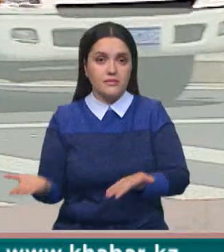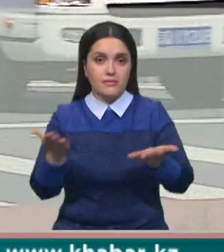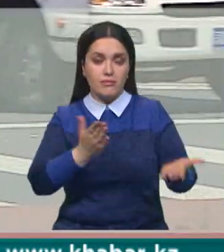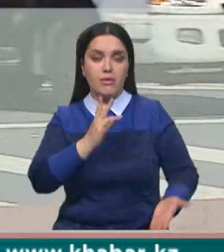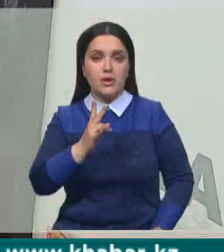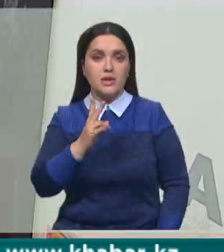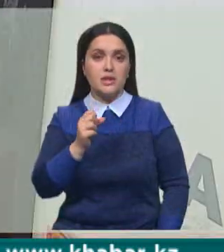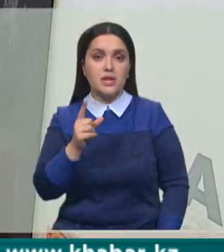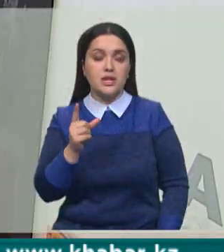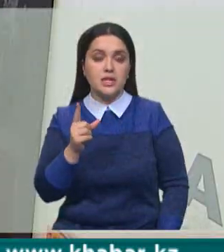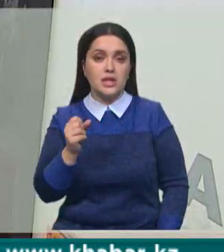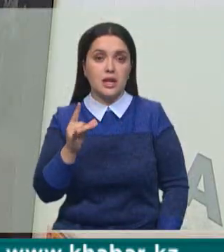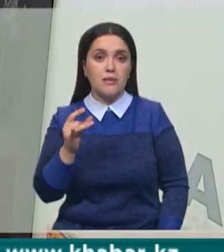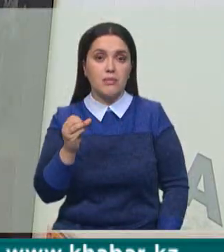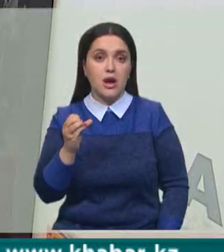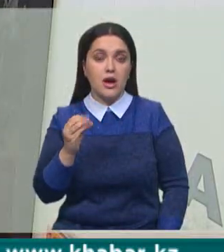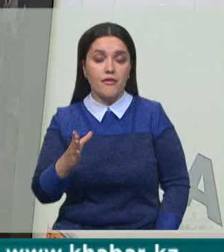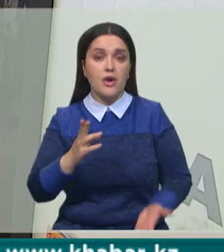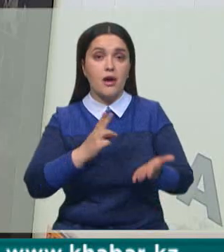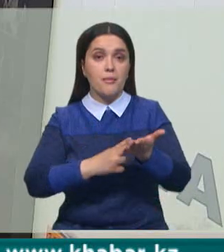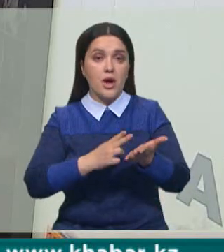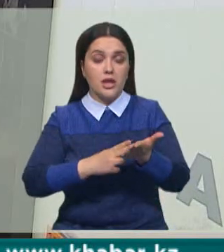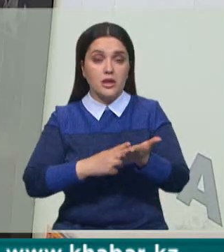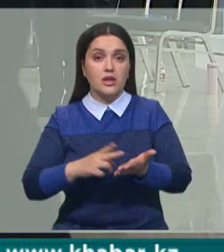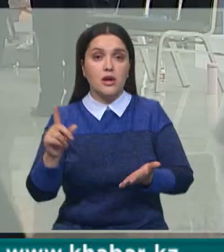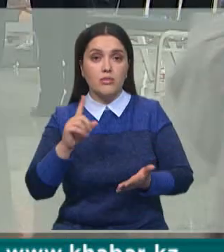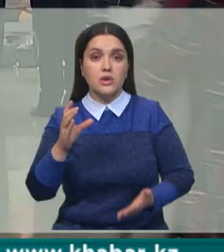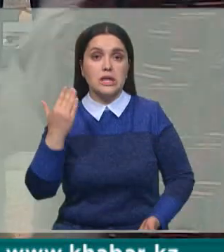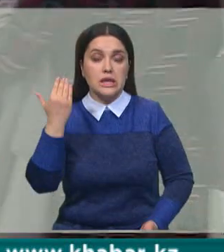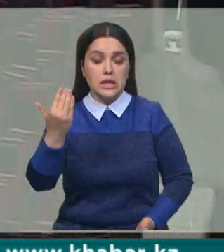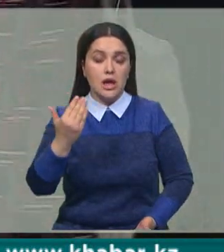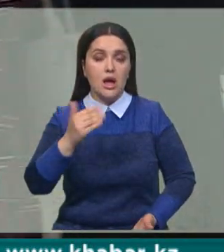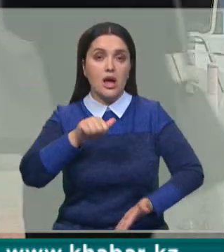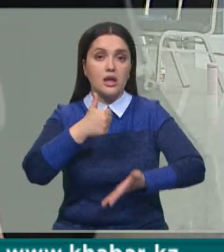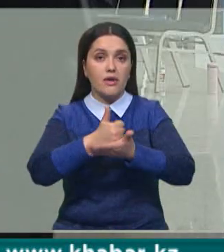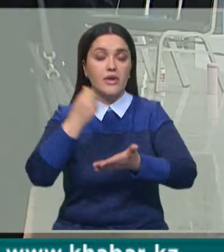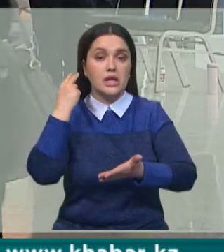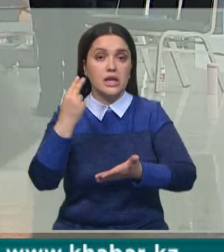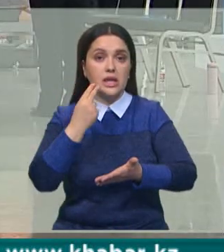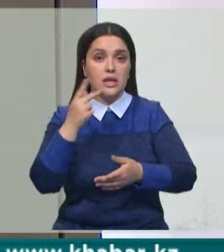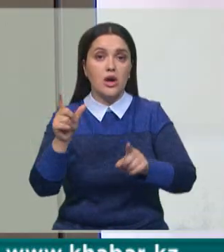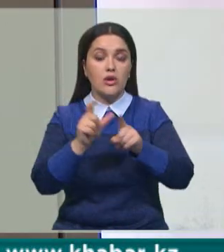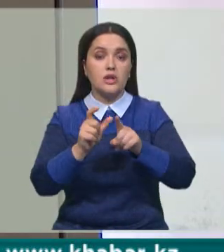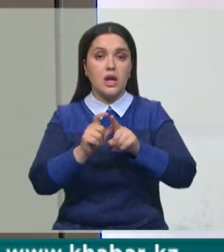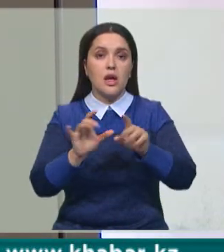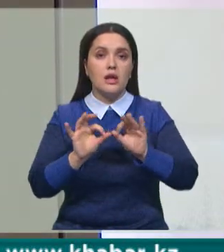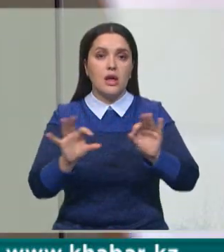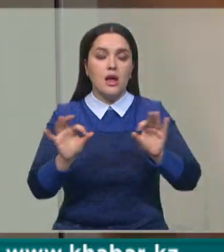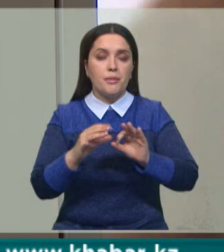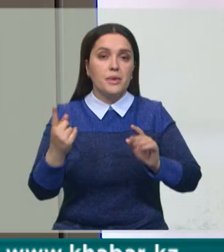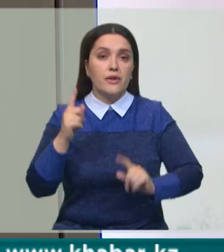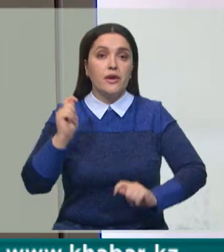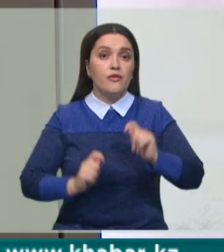Абишевич Назарбаев. Еще одно подтверждение тому, опять же, цитата Си Цзиньпина. Эти слова председатель КНР произнес на первом